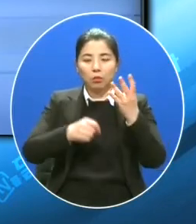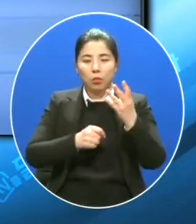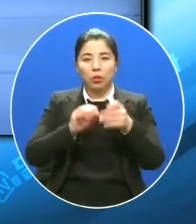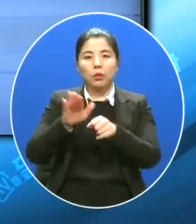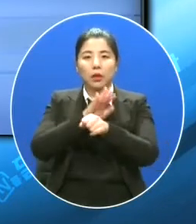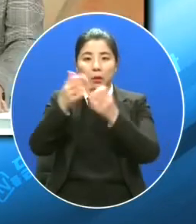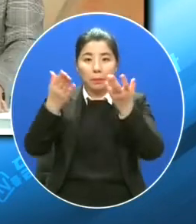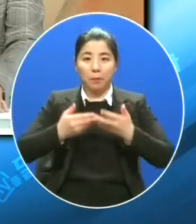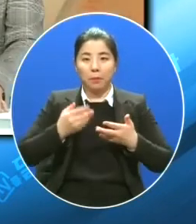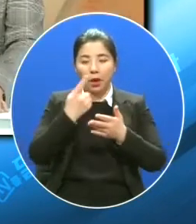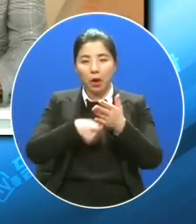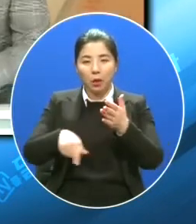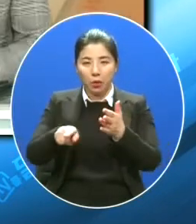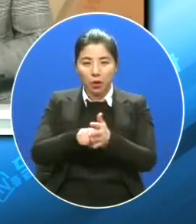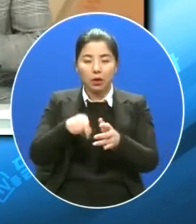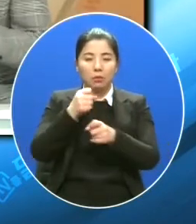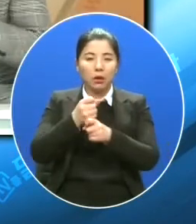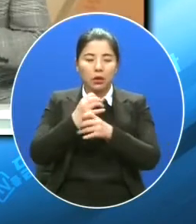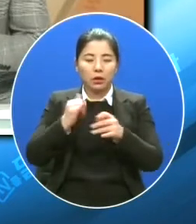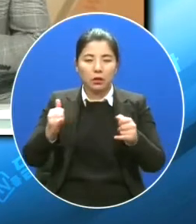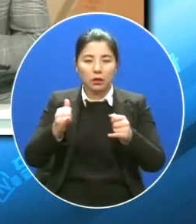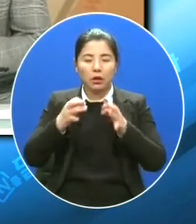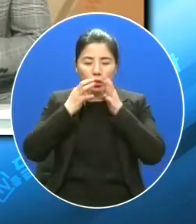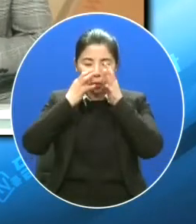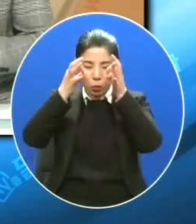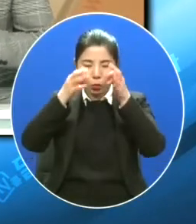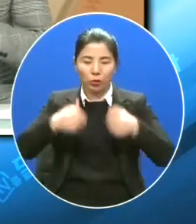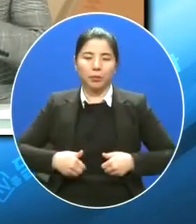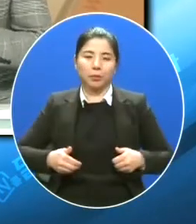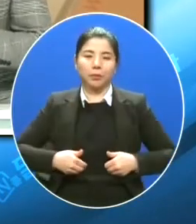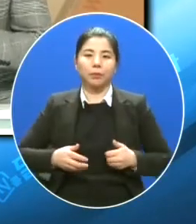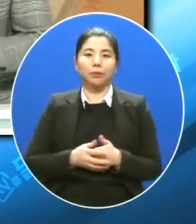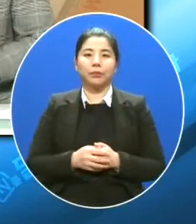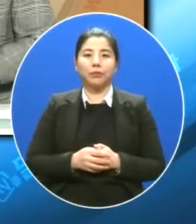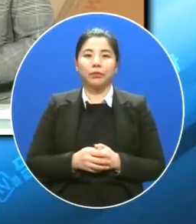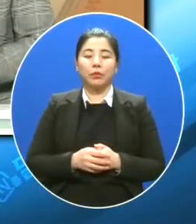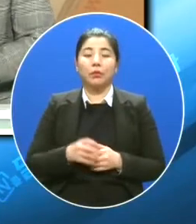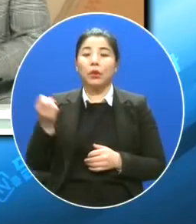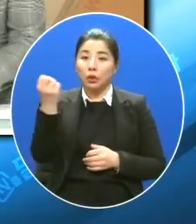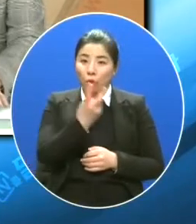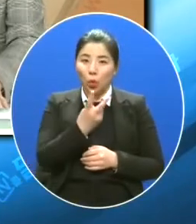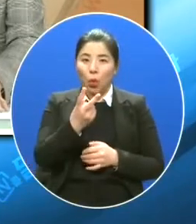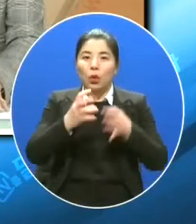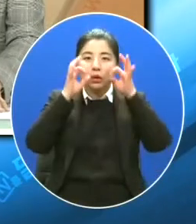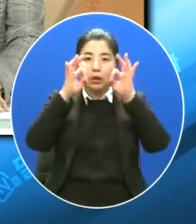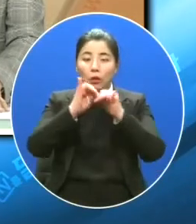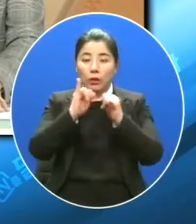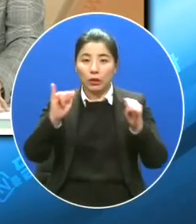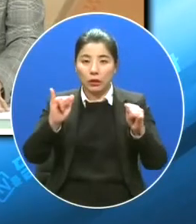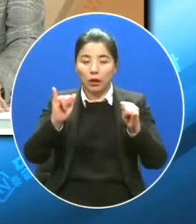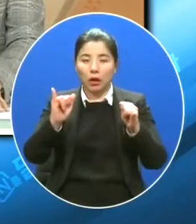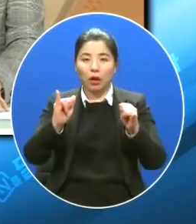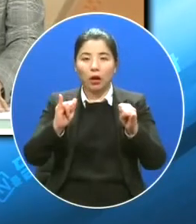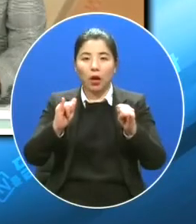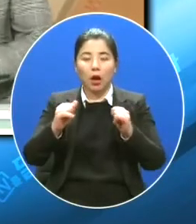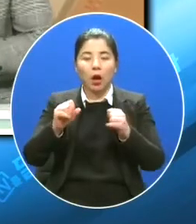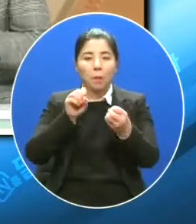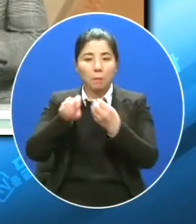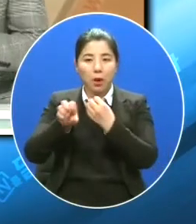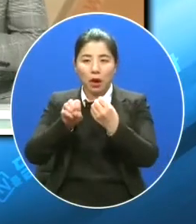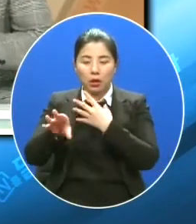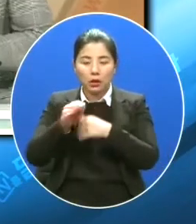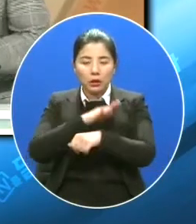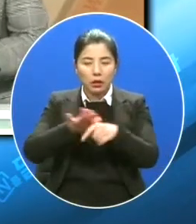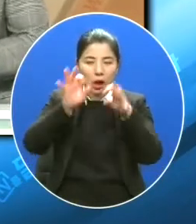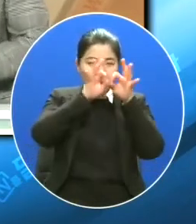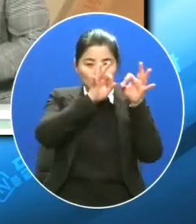프로그램으로 사랑받으려면 제작진의 남다른 노력이 뒤따라야 합니다. 나아가 시청자들로부터 돌아오는